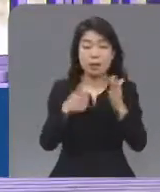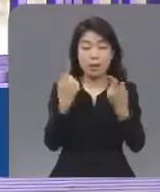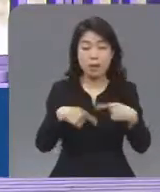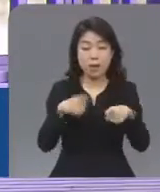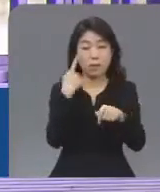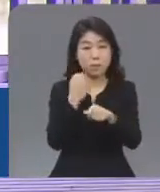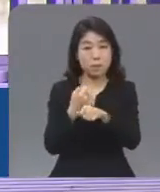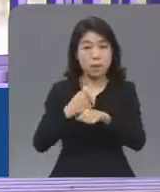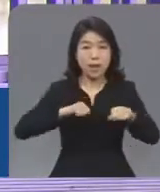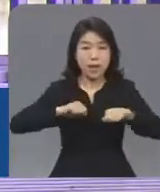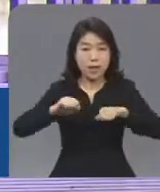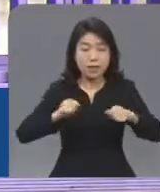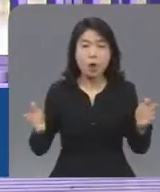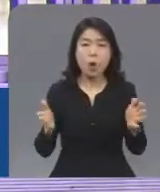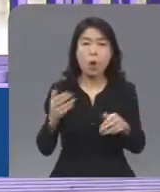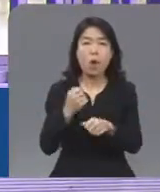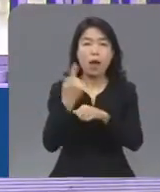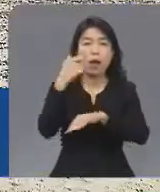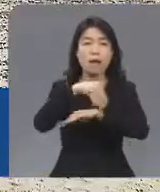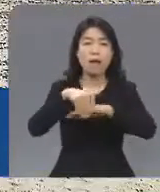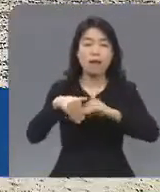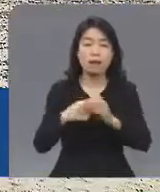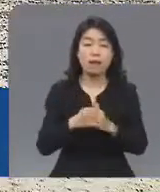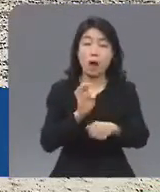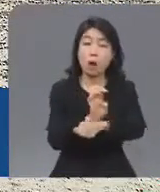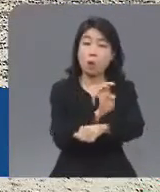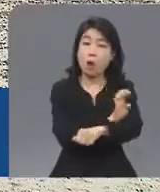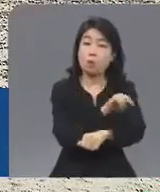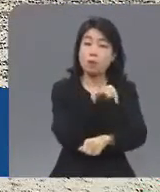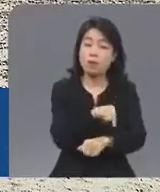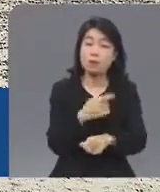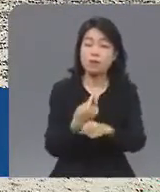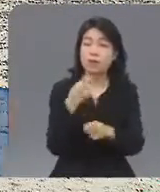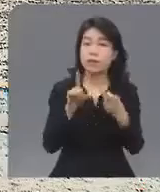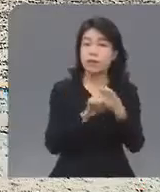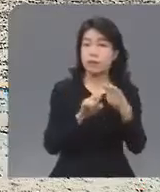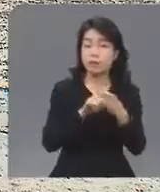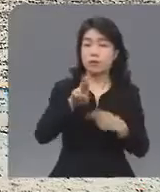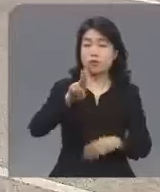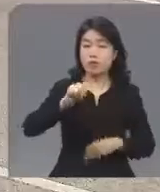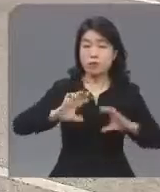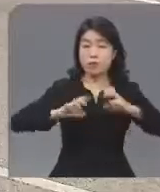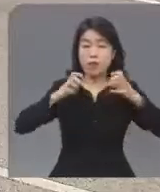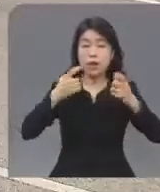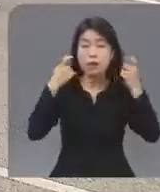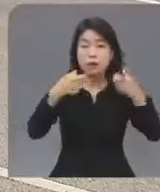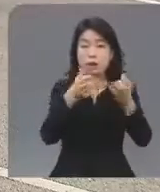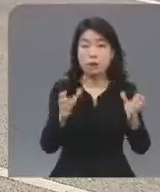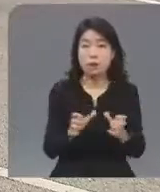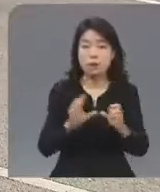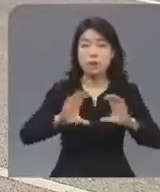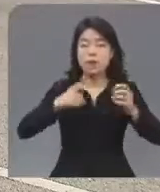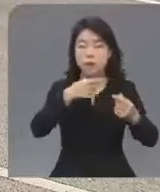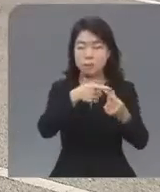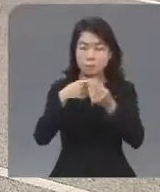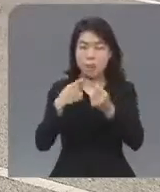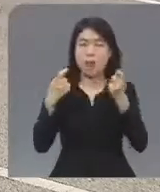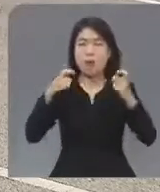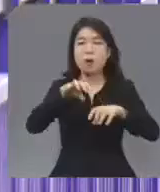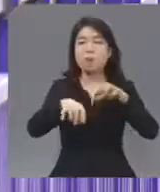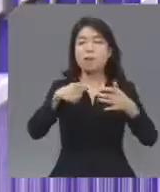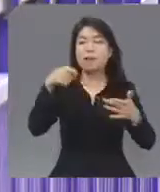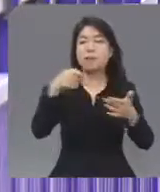공동개발과 활성화에 나섭니다. 신안퍼플섬은 지난해 12월 유엔 세계관광기구로부터 세계 최우수